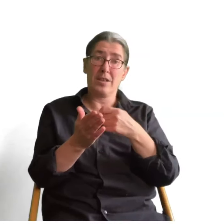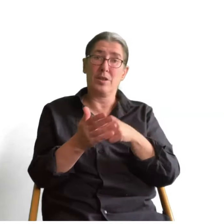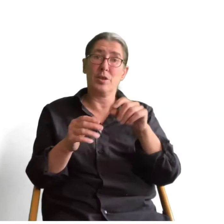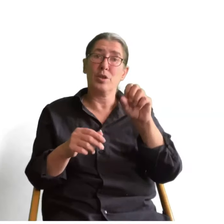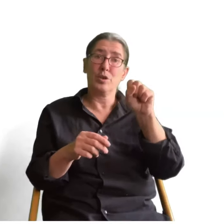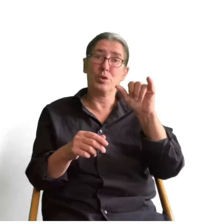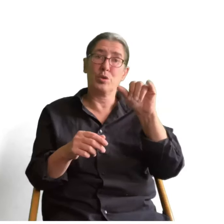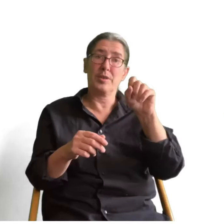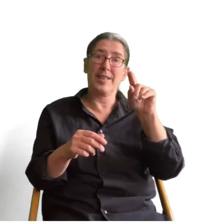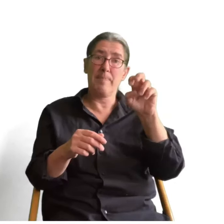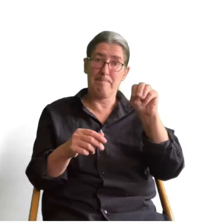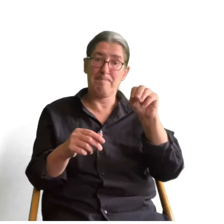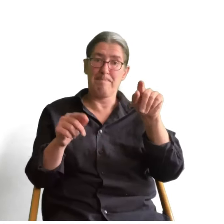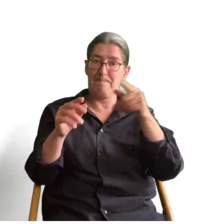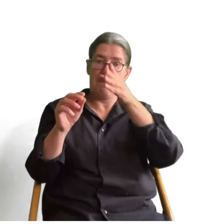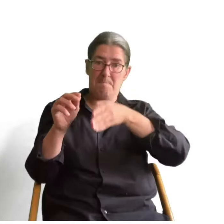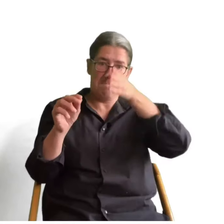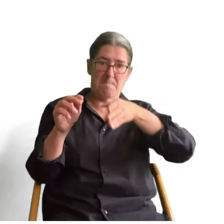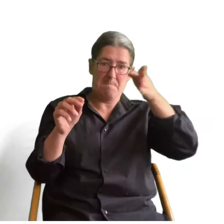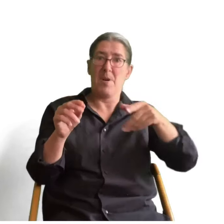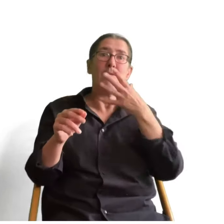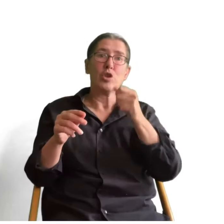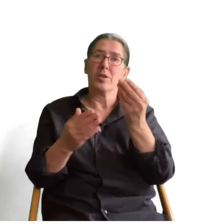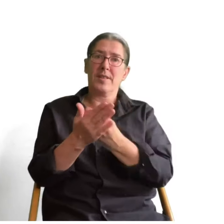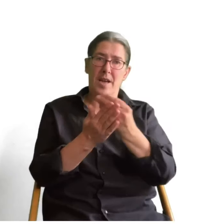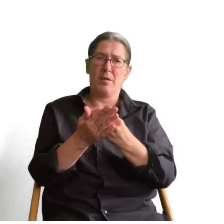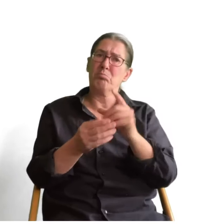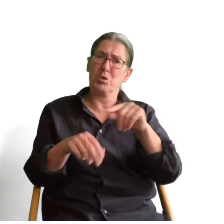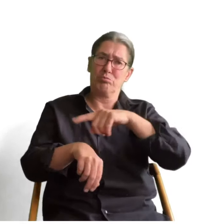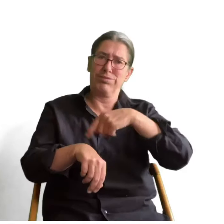ich euch jetzt mal aufzeichnen. Das wird jetzt ein Weilchen dauern.